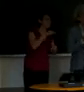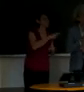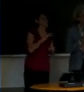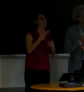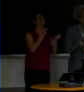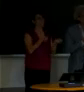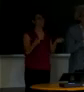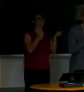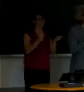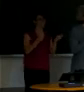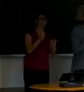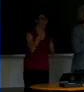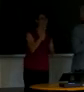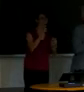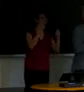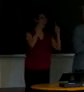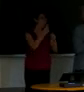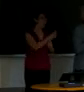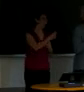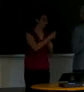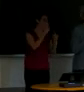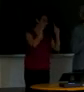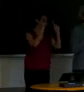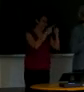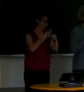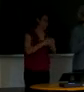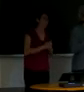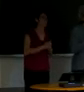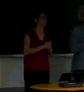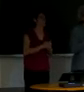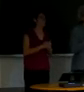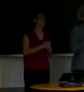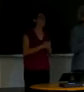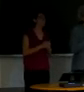di tesi e quindi, come dire, si entra